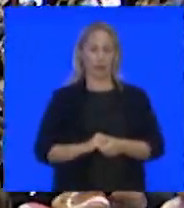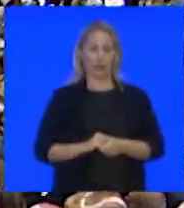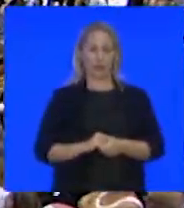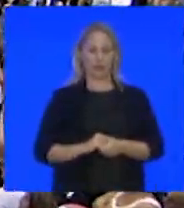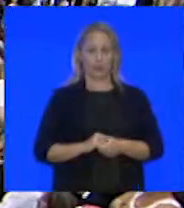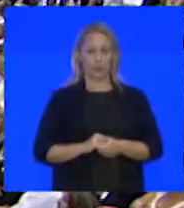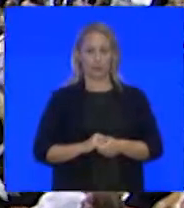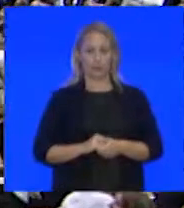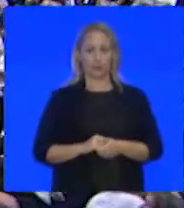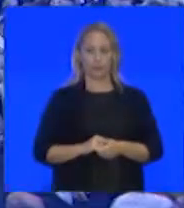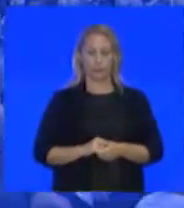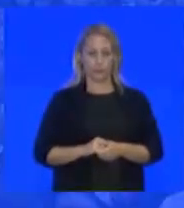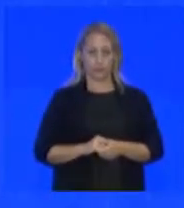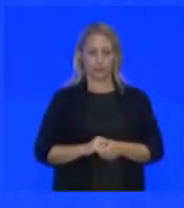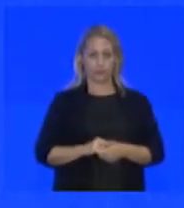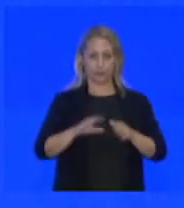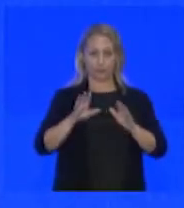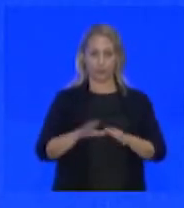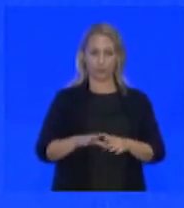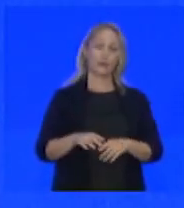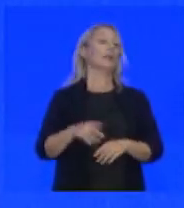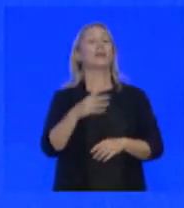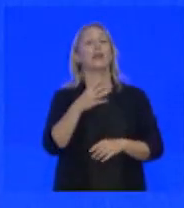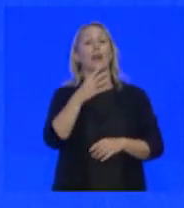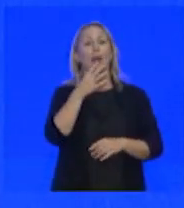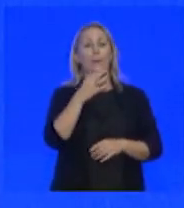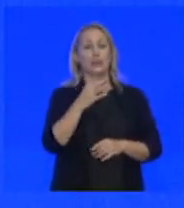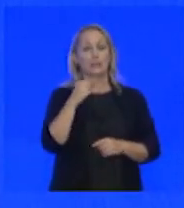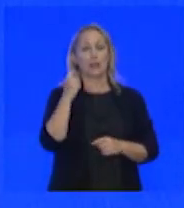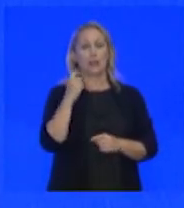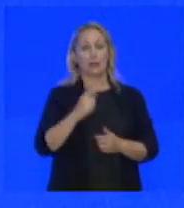Με εξαίρεση μόνο όσους ανήκουν σε πολύ υψηλή εισοδηματική κατηγορία.